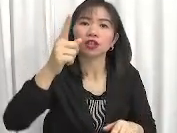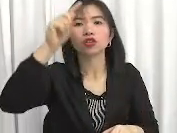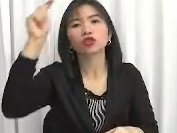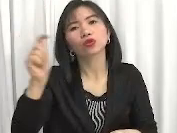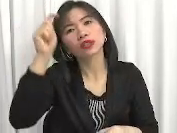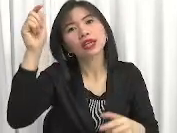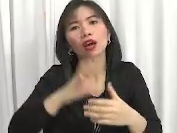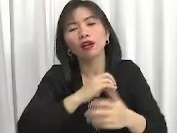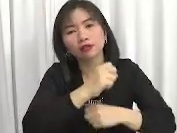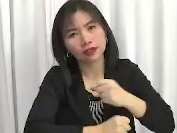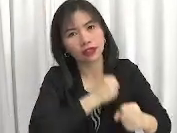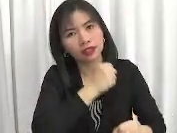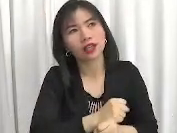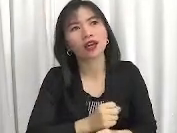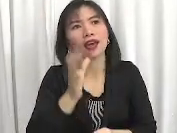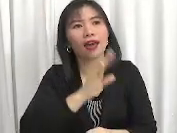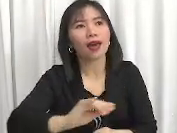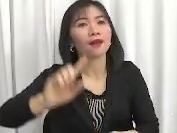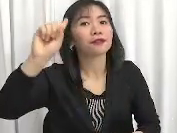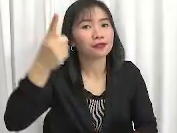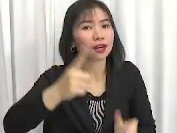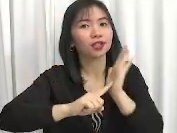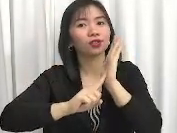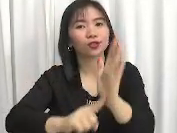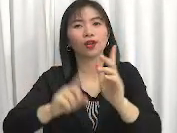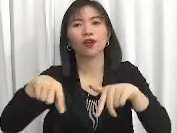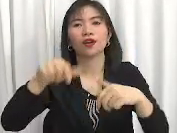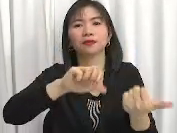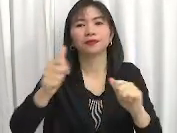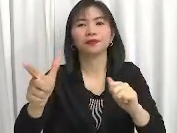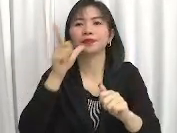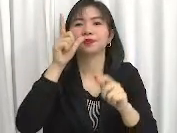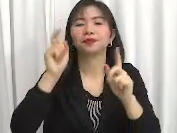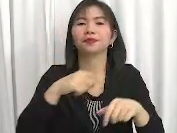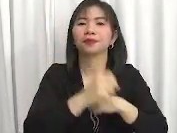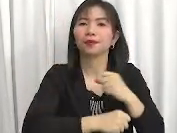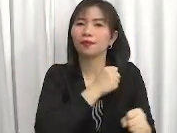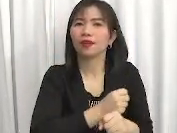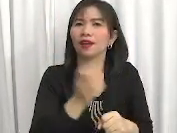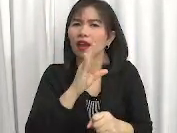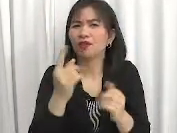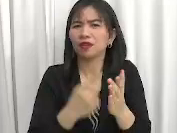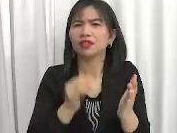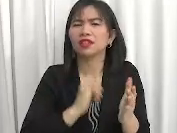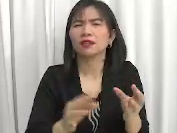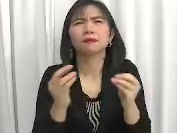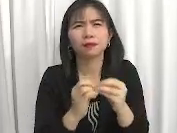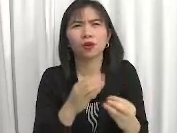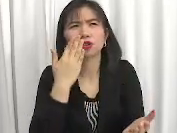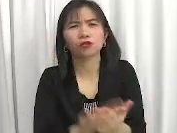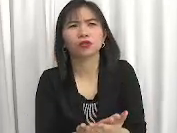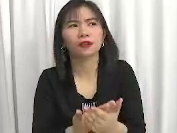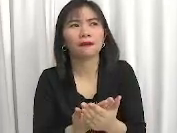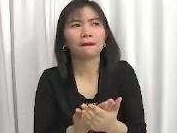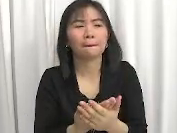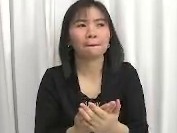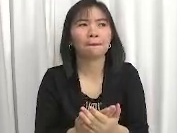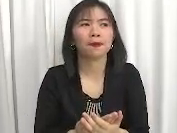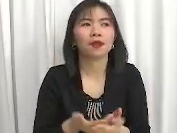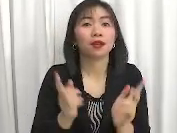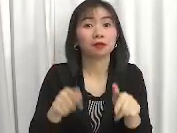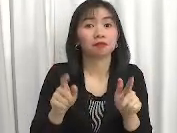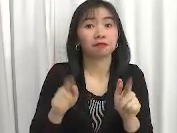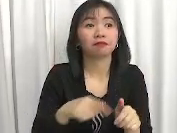unang pansahing papawid din po ng The Baptist Lunch sa taong ito. At ang maganda nito, kapatid, ang Martes